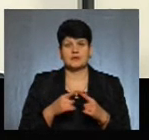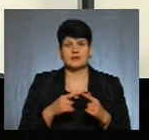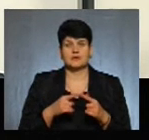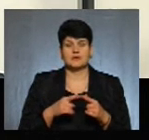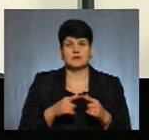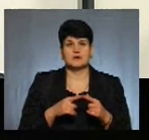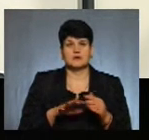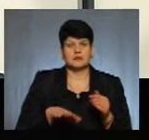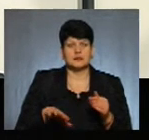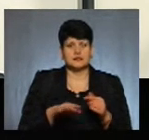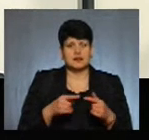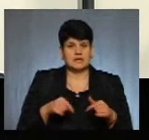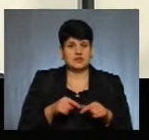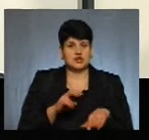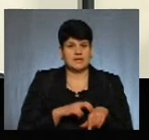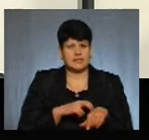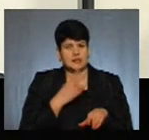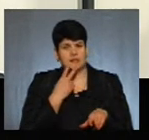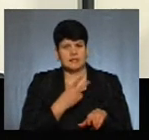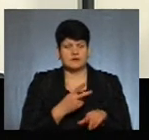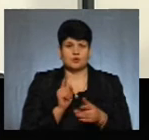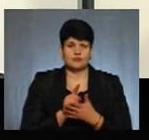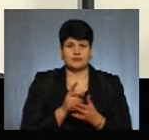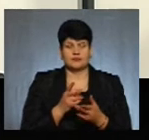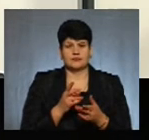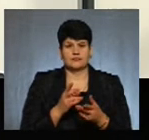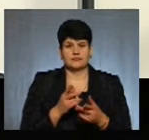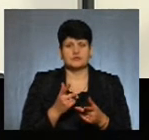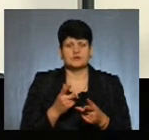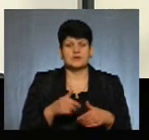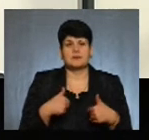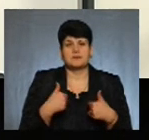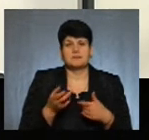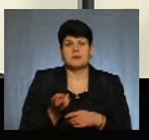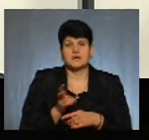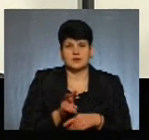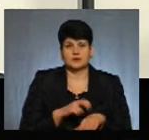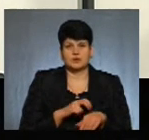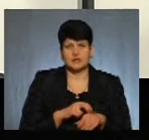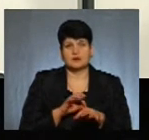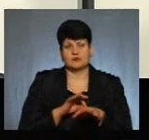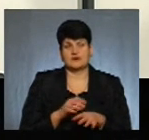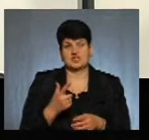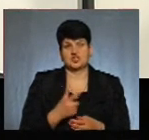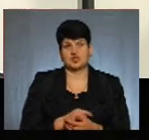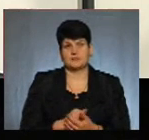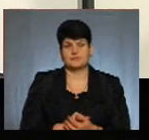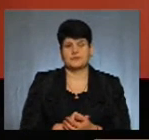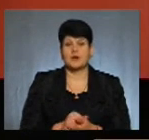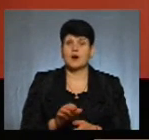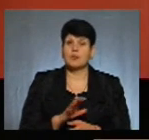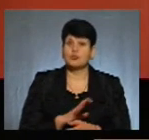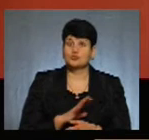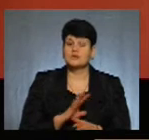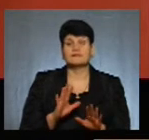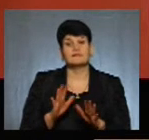дільничний лікар дивиться, так? Ну, обов'язково, якщо вона не була щеплена, звернутися до лікаря і провести це щеплення. Чи